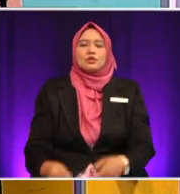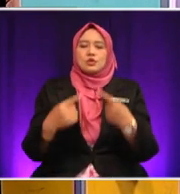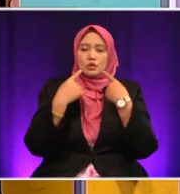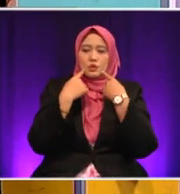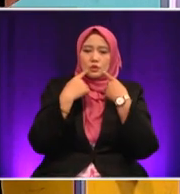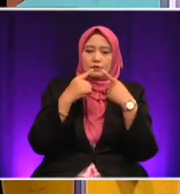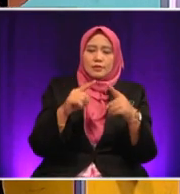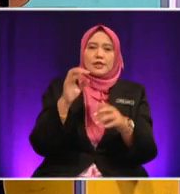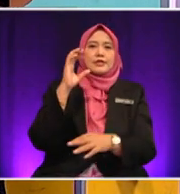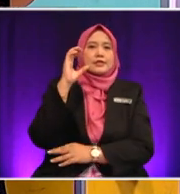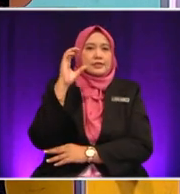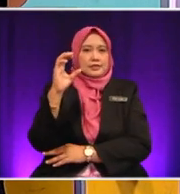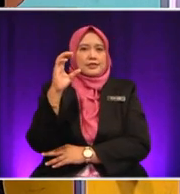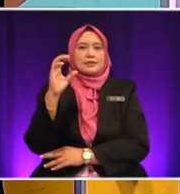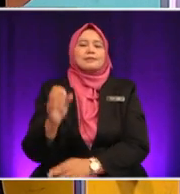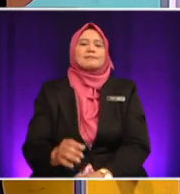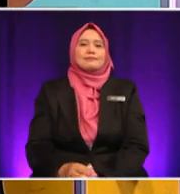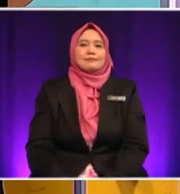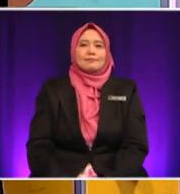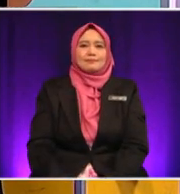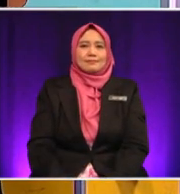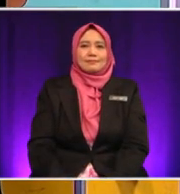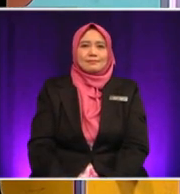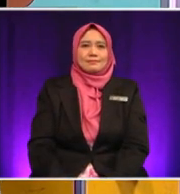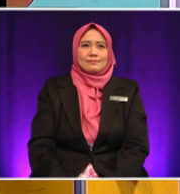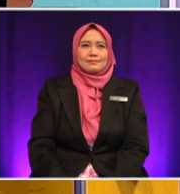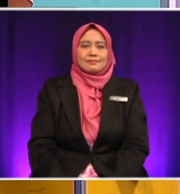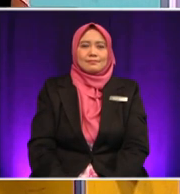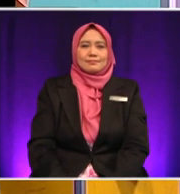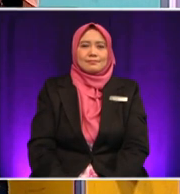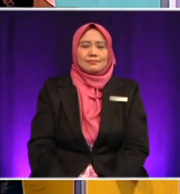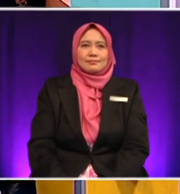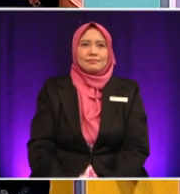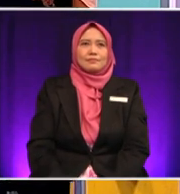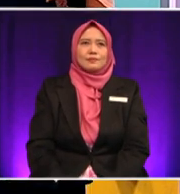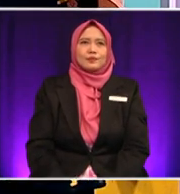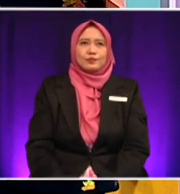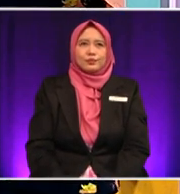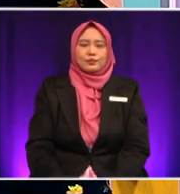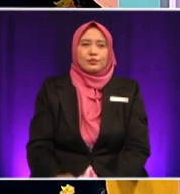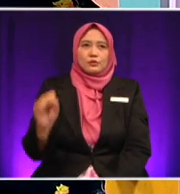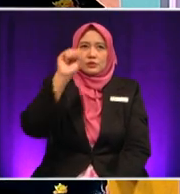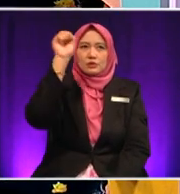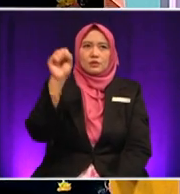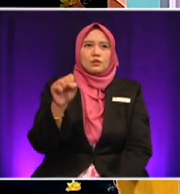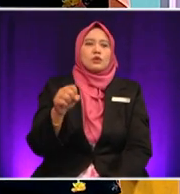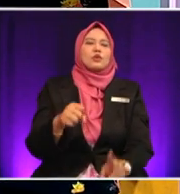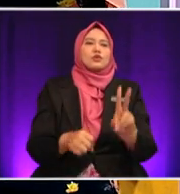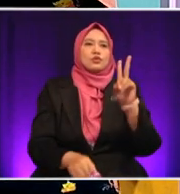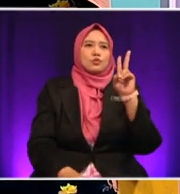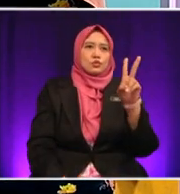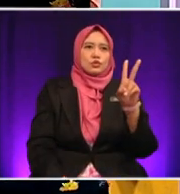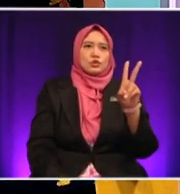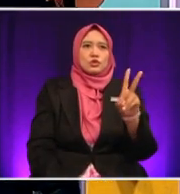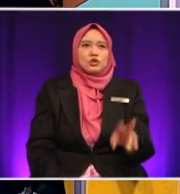tapi jawaban dia pembangun lama web bahasa pink untuk soalnya yang kedua yaitu bertanggung jawab membangun